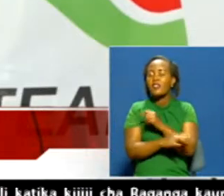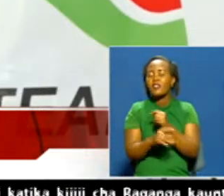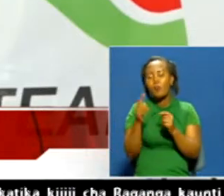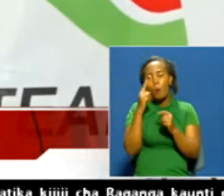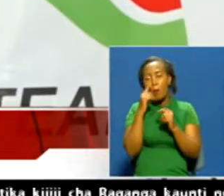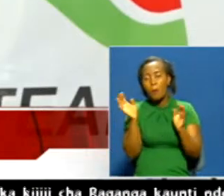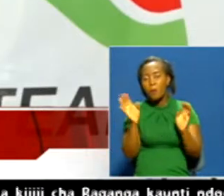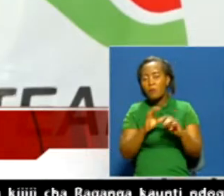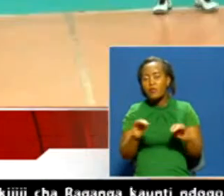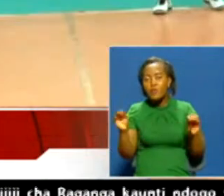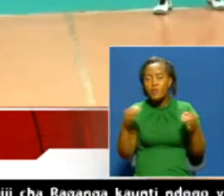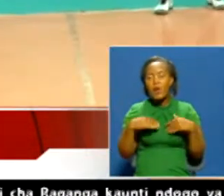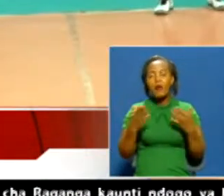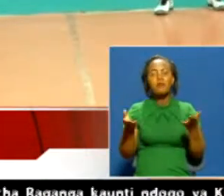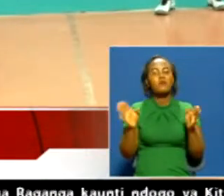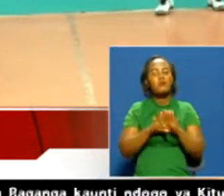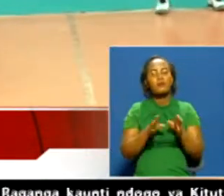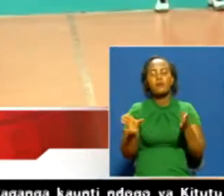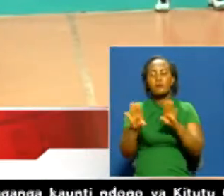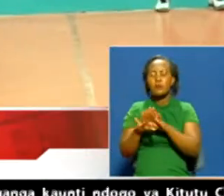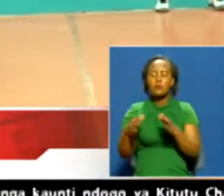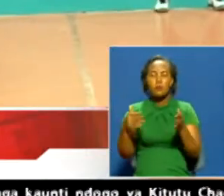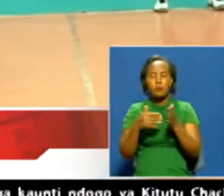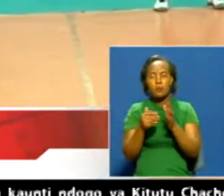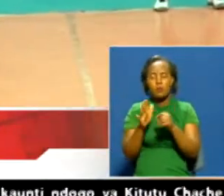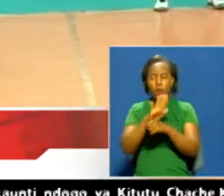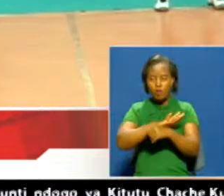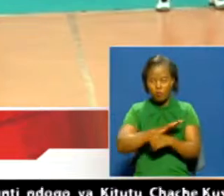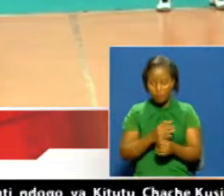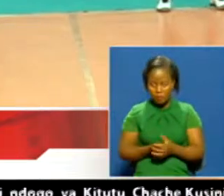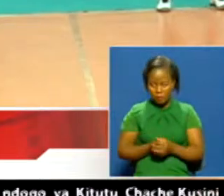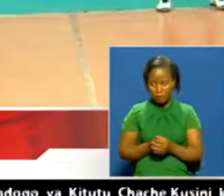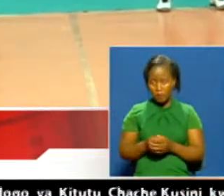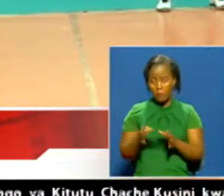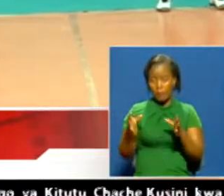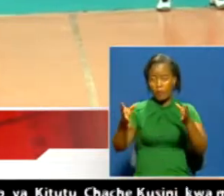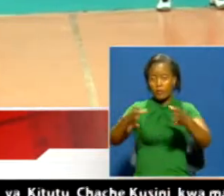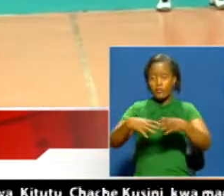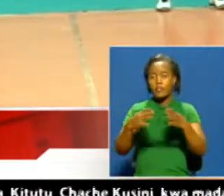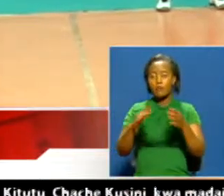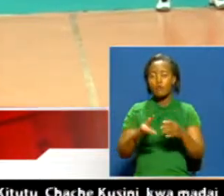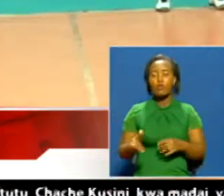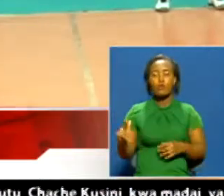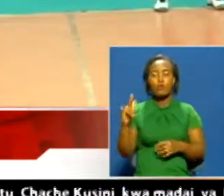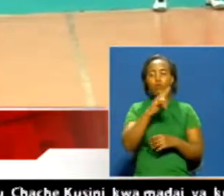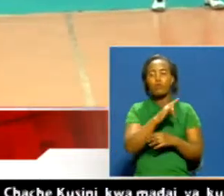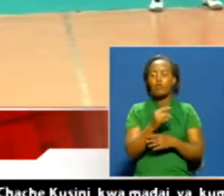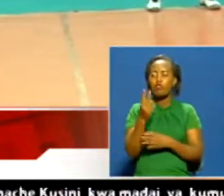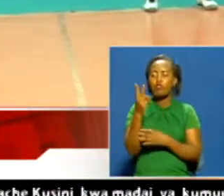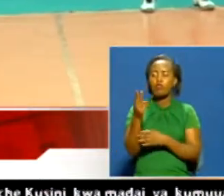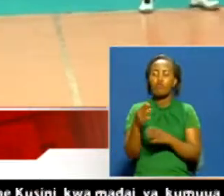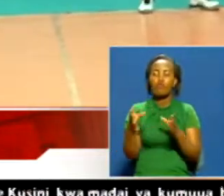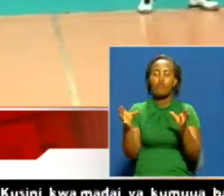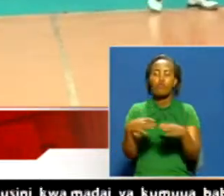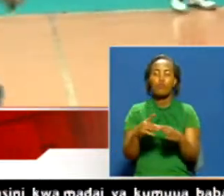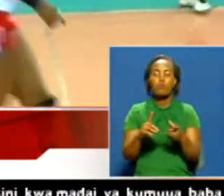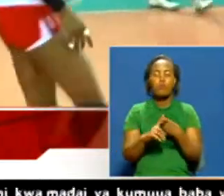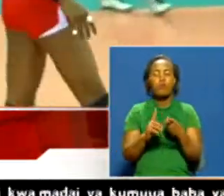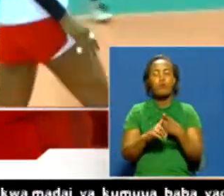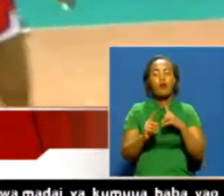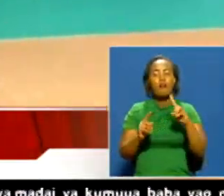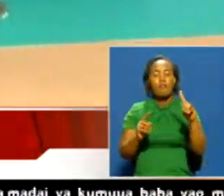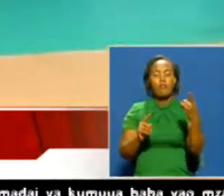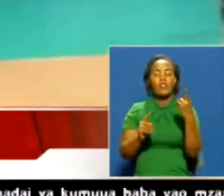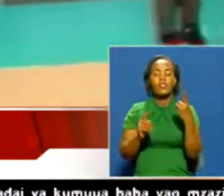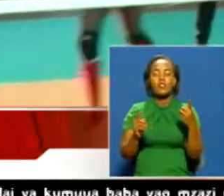through kuzuia story ya COVID. Timu hiyo ya Malkia itaondoka humu nchini katika vikosi viwili. Kikosi cha kwanza kitaondoka siku ya